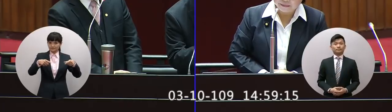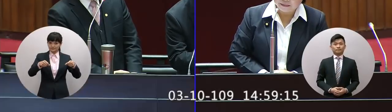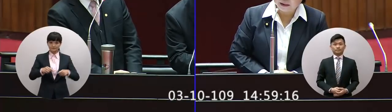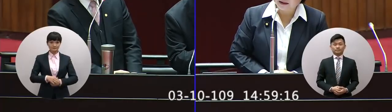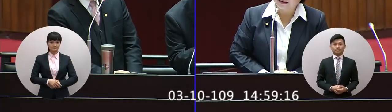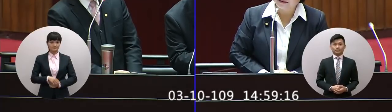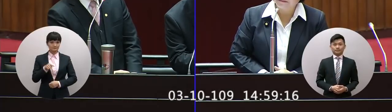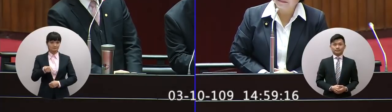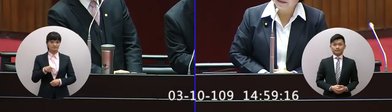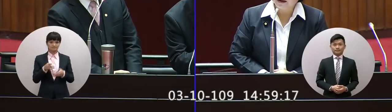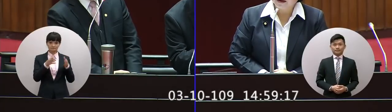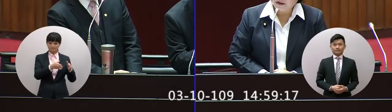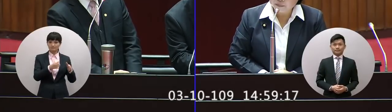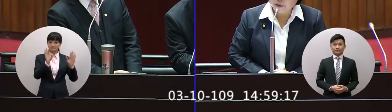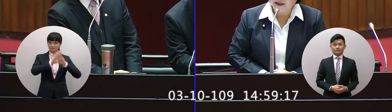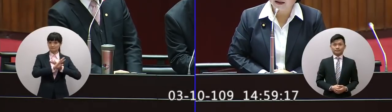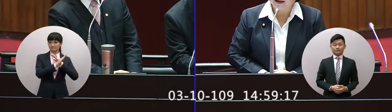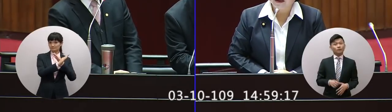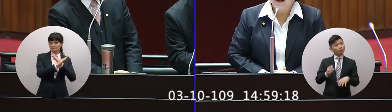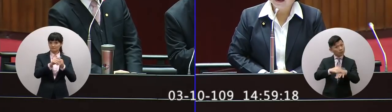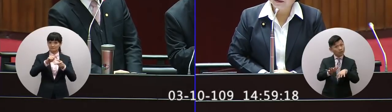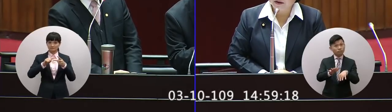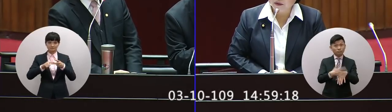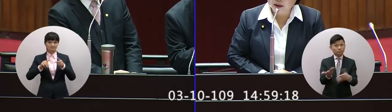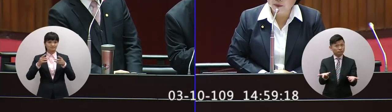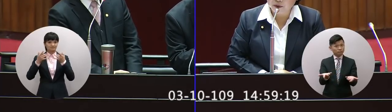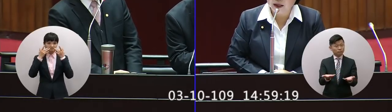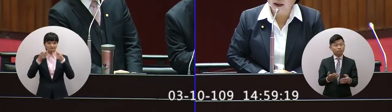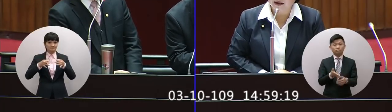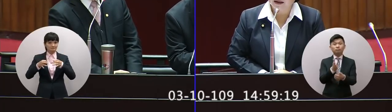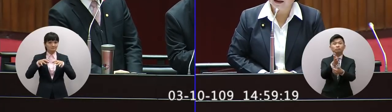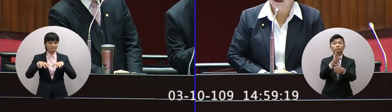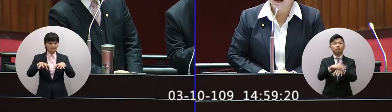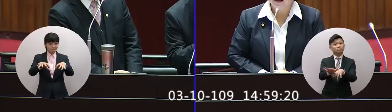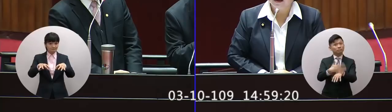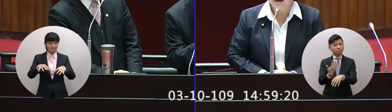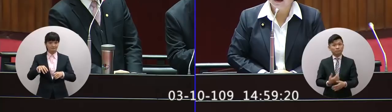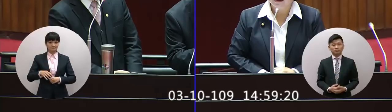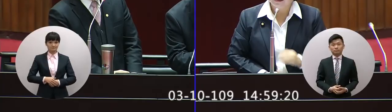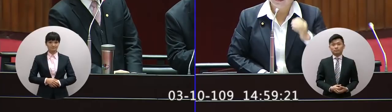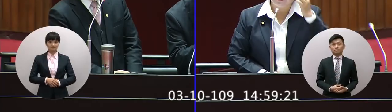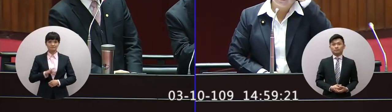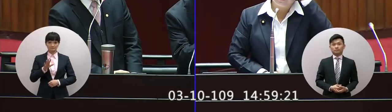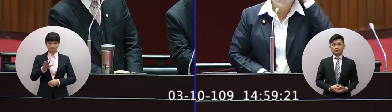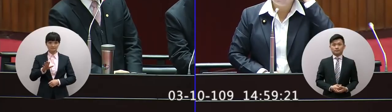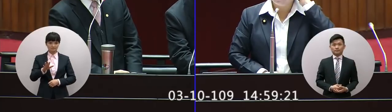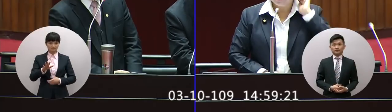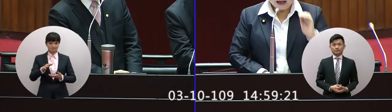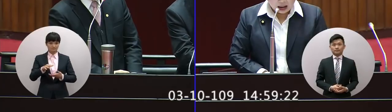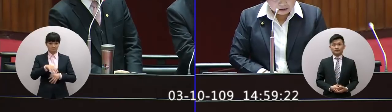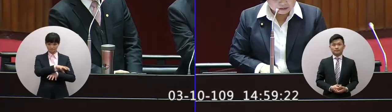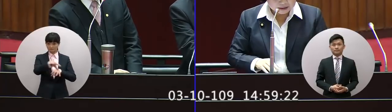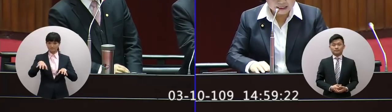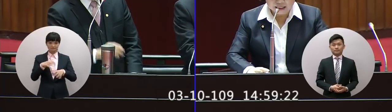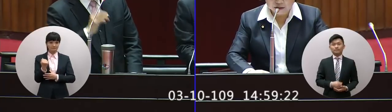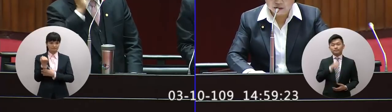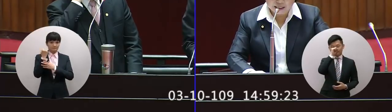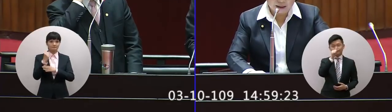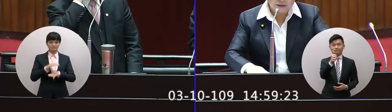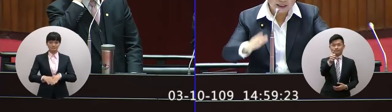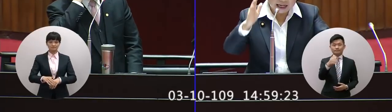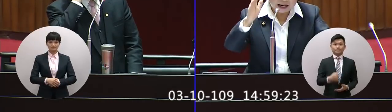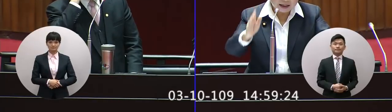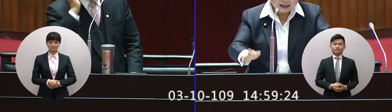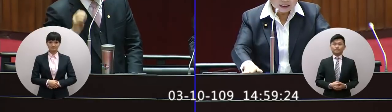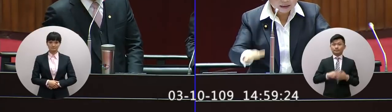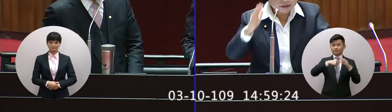的，就是夜市啊、菜市啊， 会不会？ 尤其这菜市啊是有内管的，这款拢会支持。 好，谢谢。所